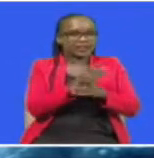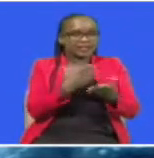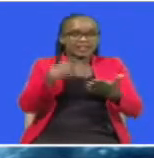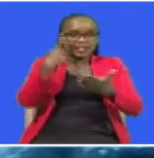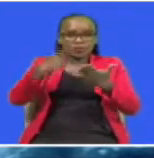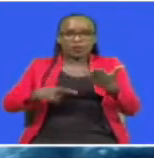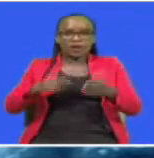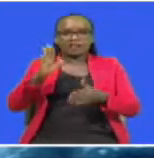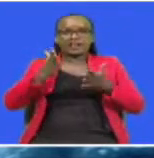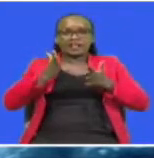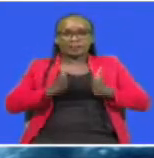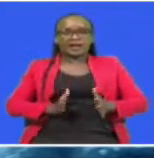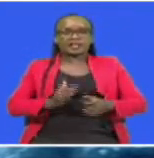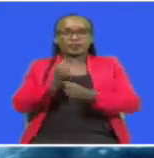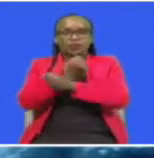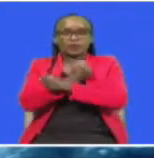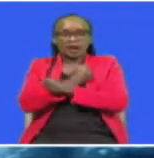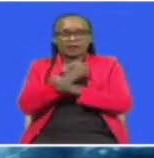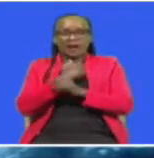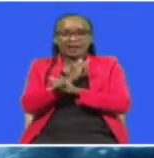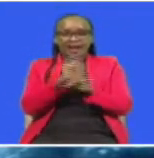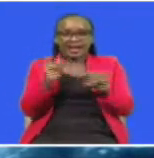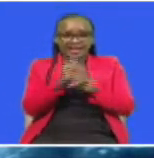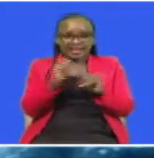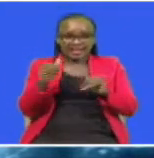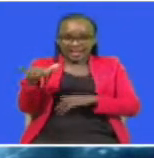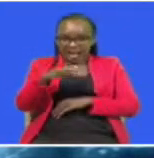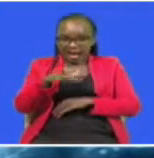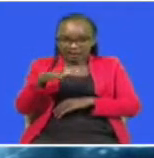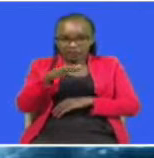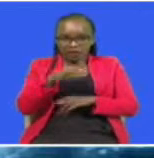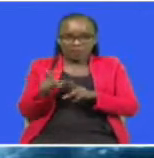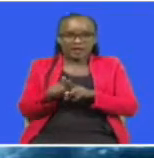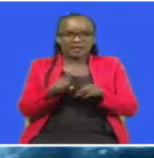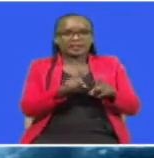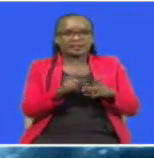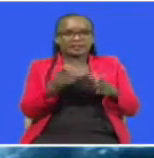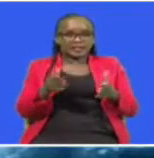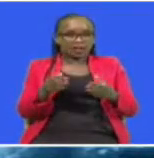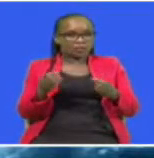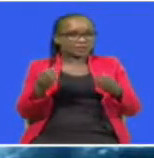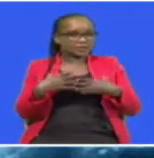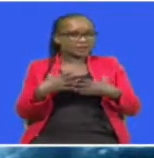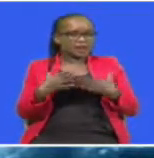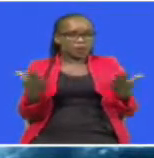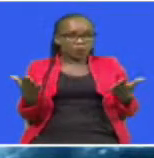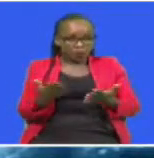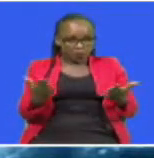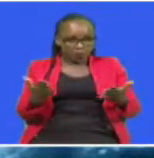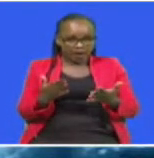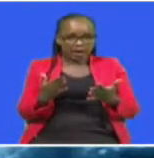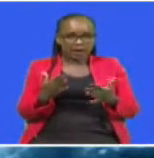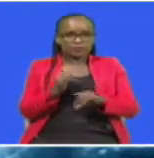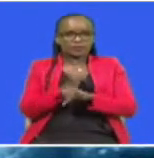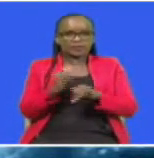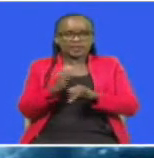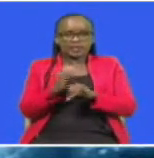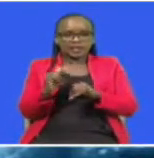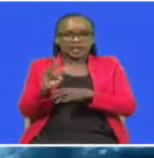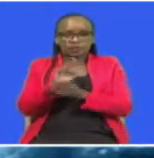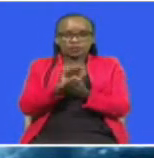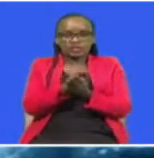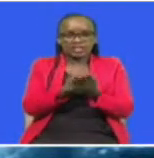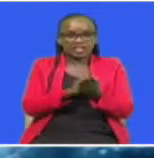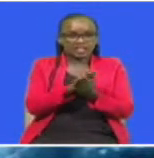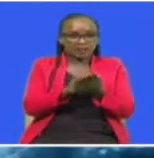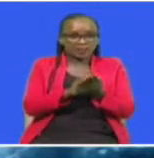anasema kuwa yeye ni mtu anayependa kuona mazingira safi. Hata hivyo, la kushangaza ni kuwa Detlev hapendi kufua akitumia sabuni na pia